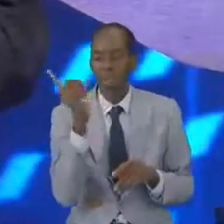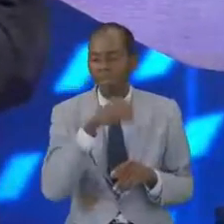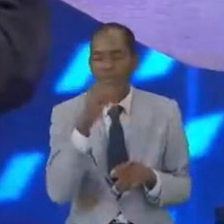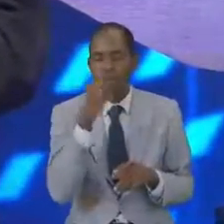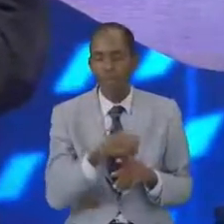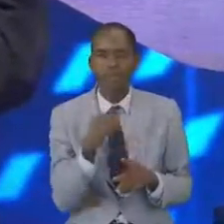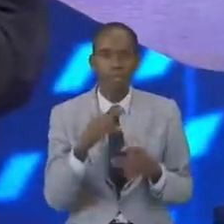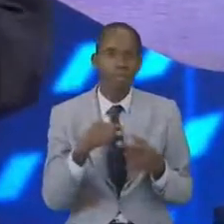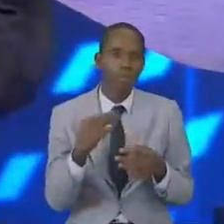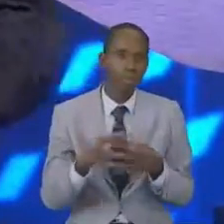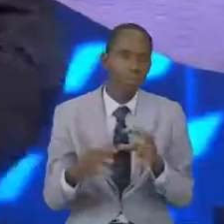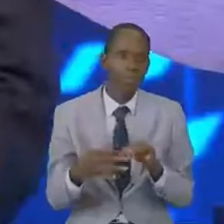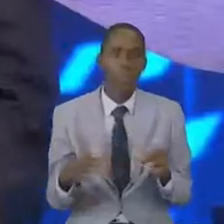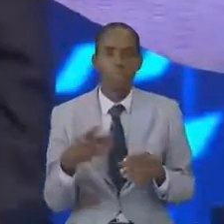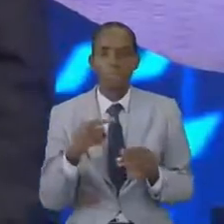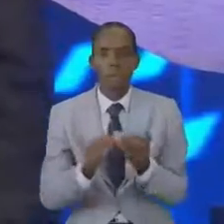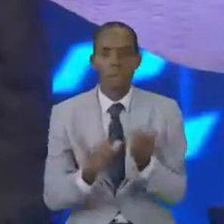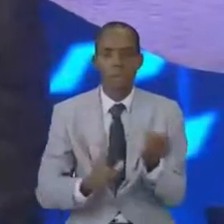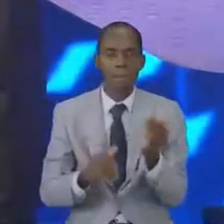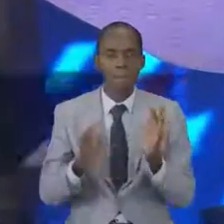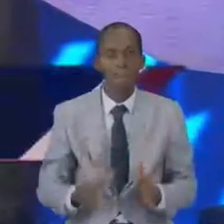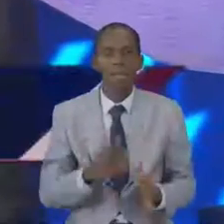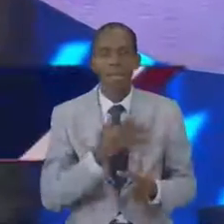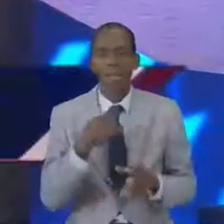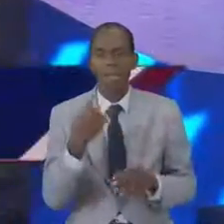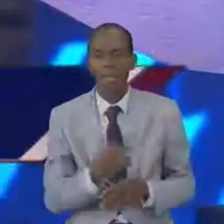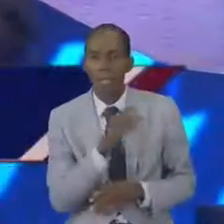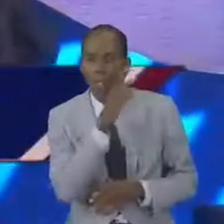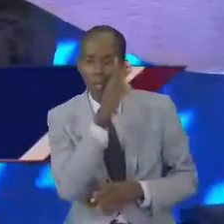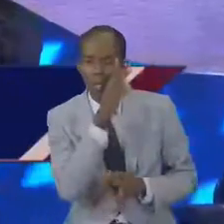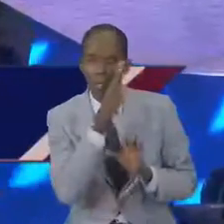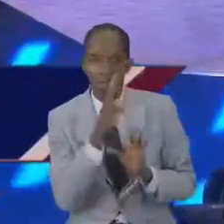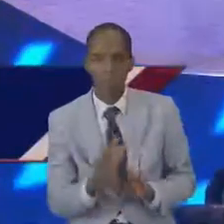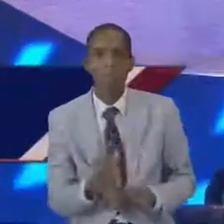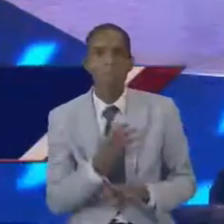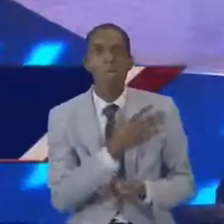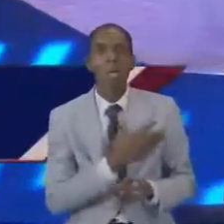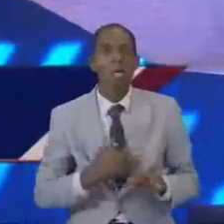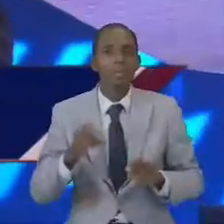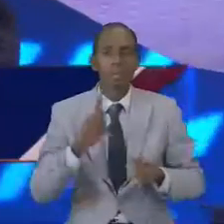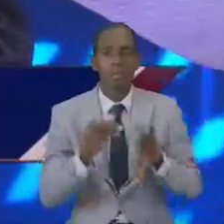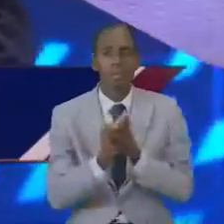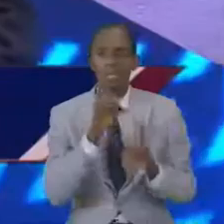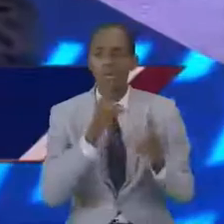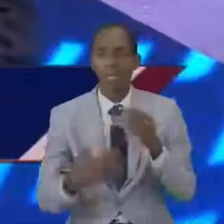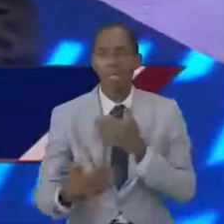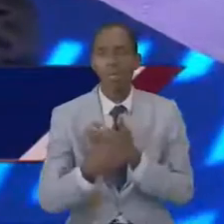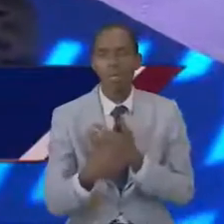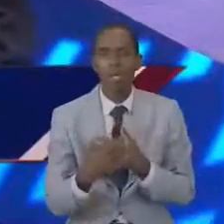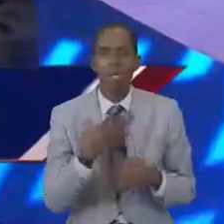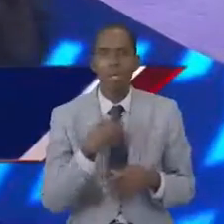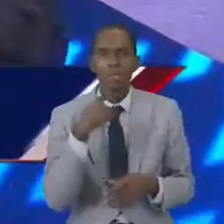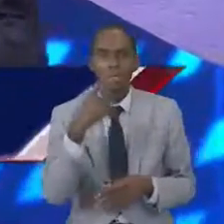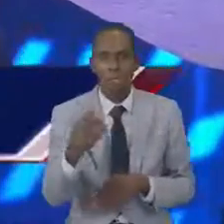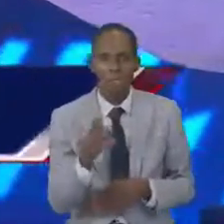les rétrogrades ce qu'ils font et les médisants ce qui ce qui porte des